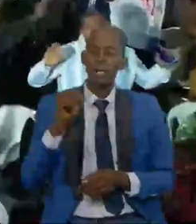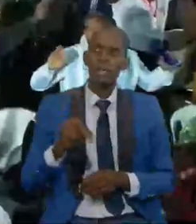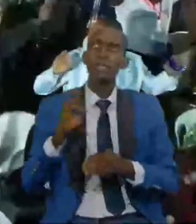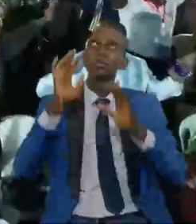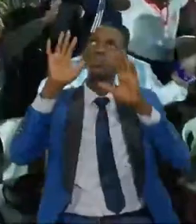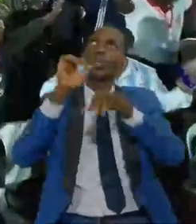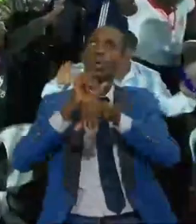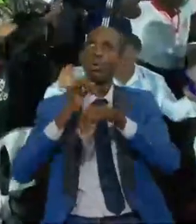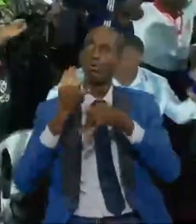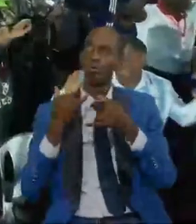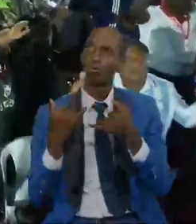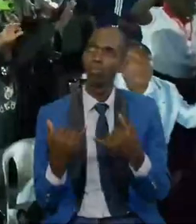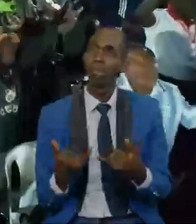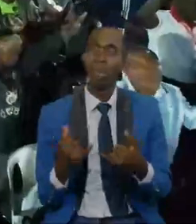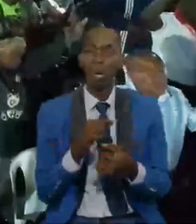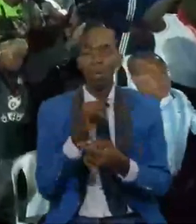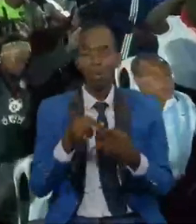miracle maintenant.